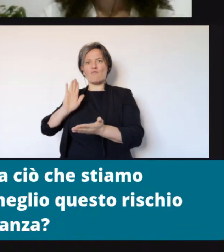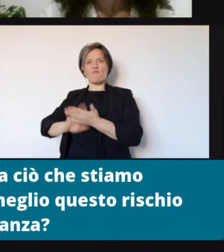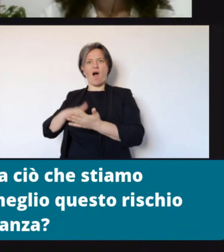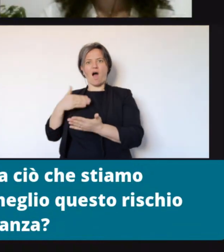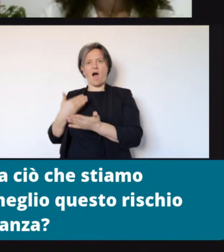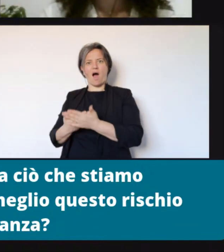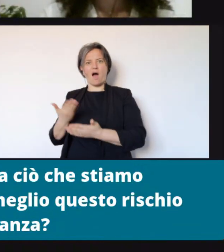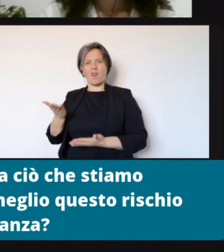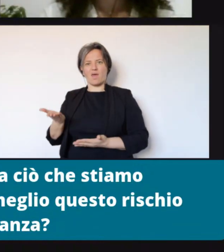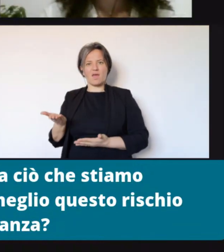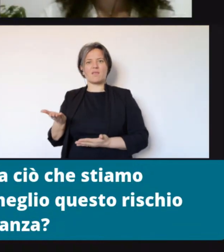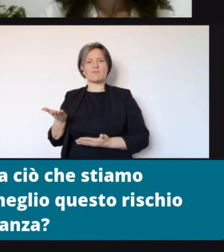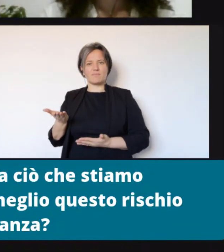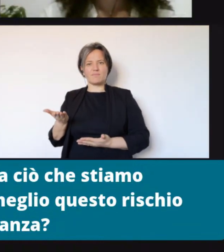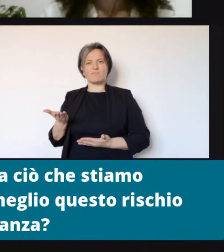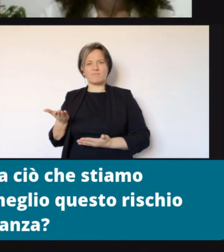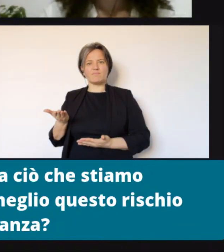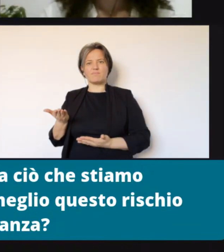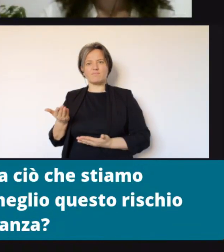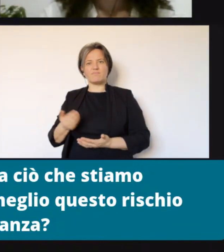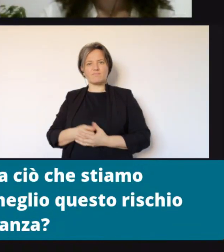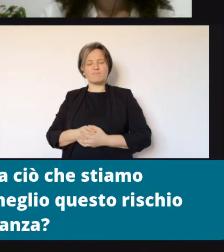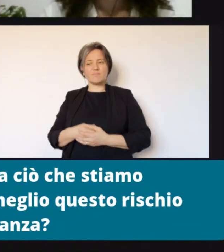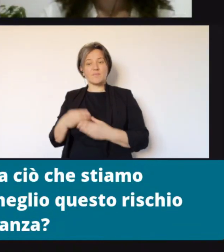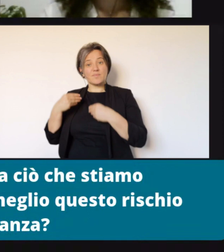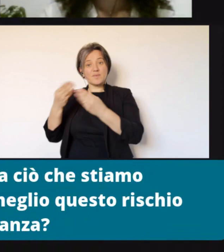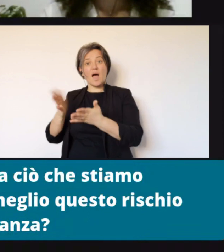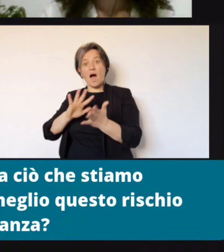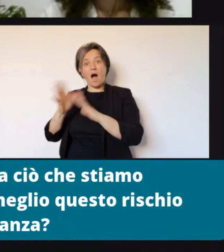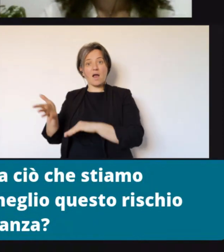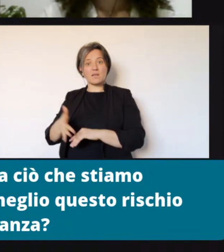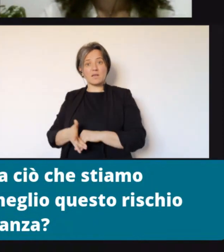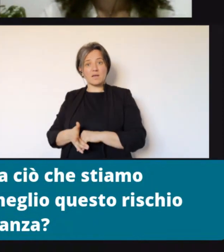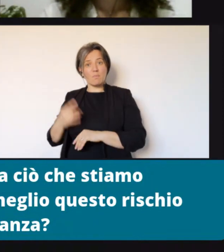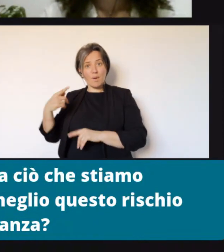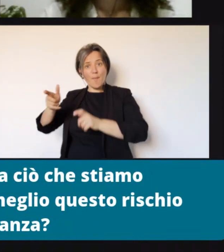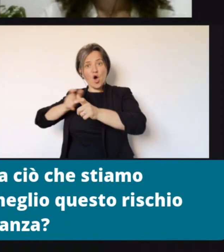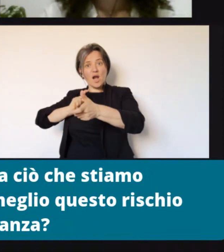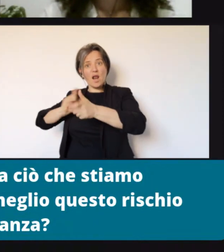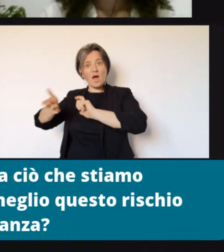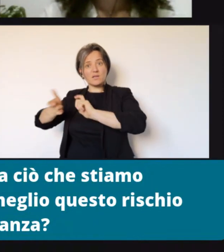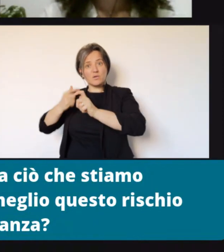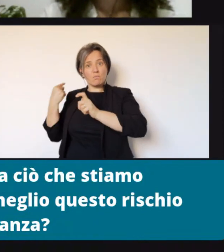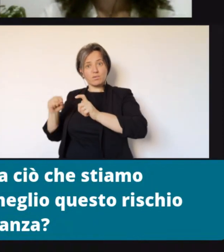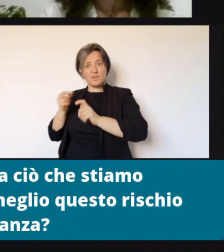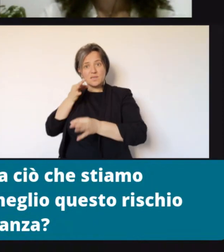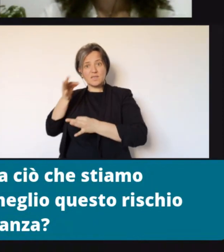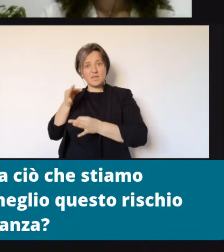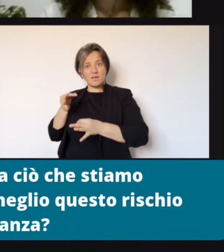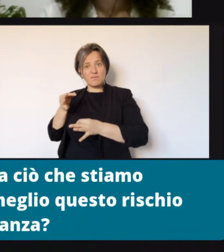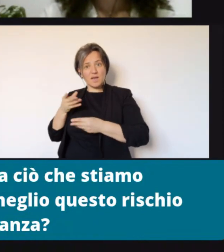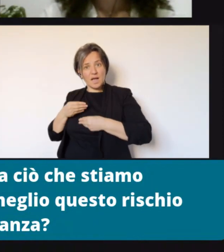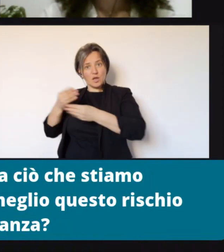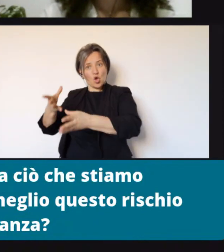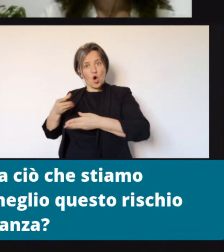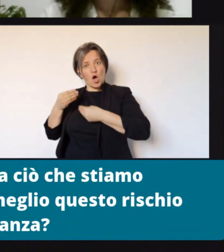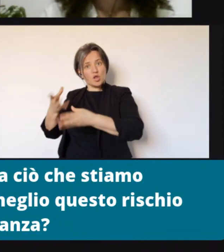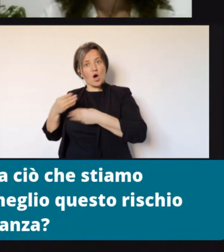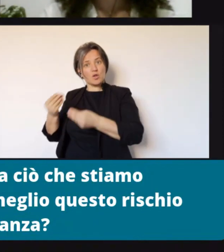danno il valore del proprio lavoro. È nella relazione con gli